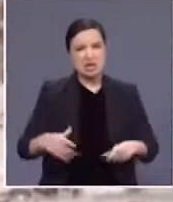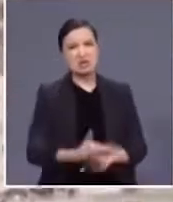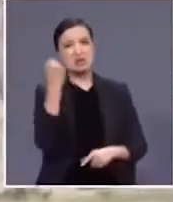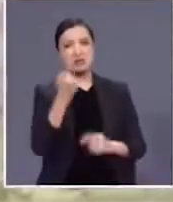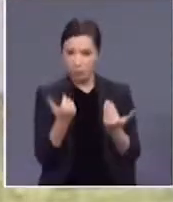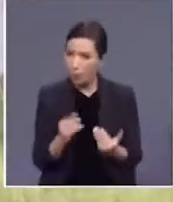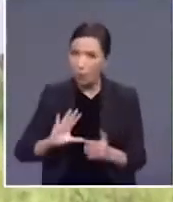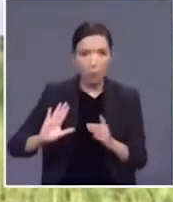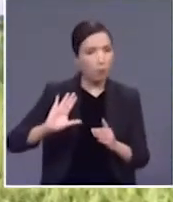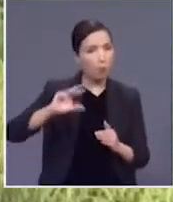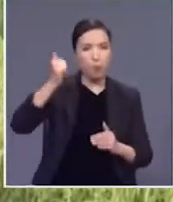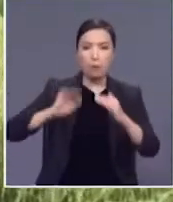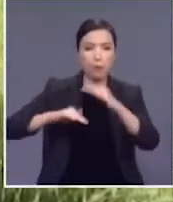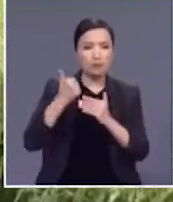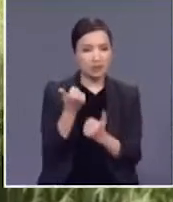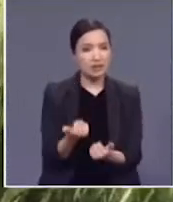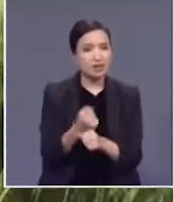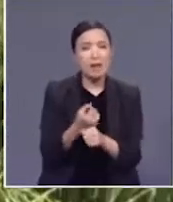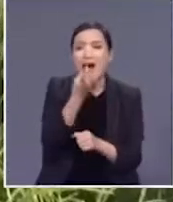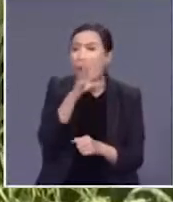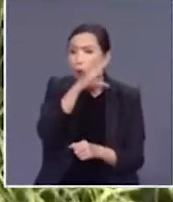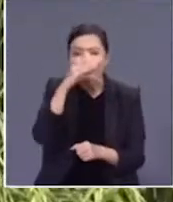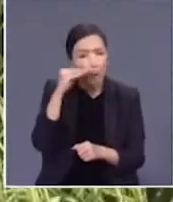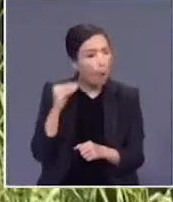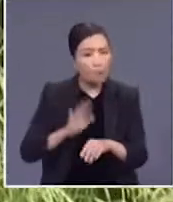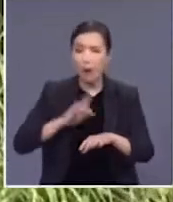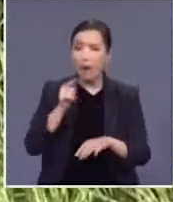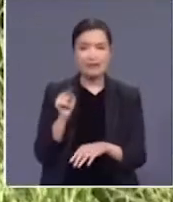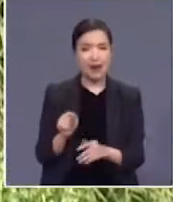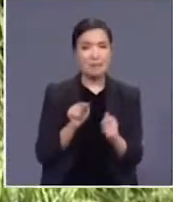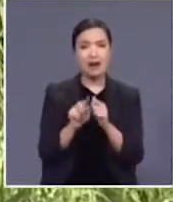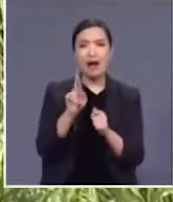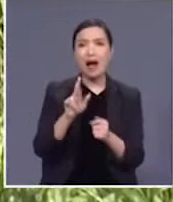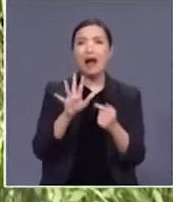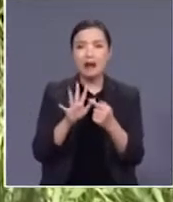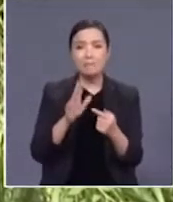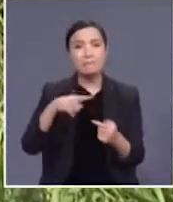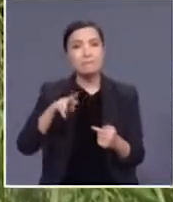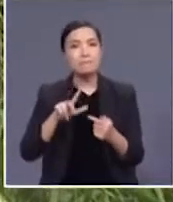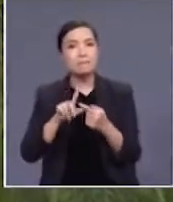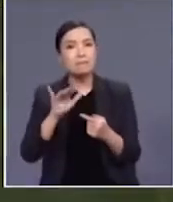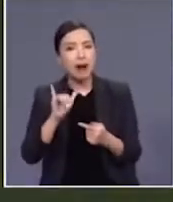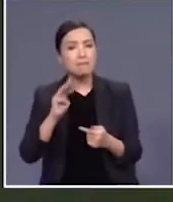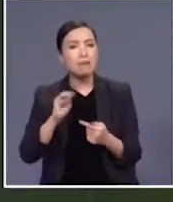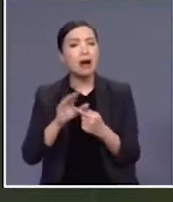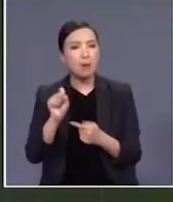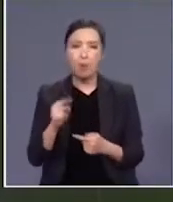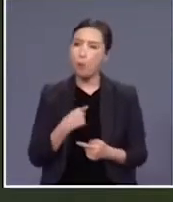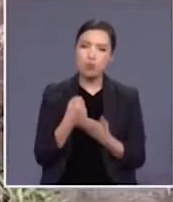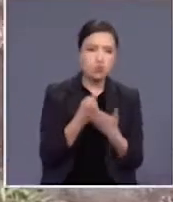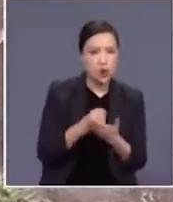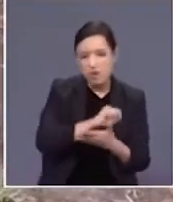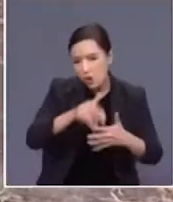าเป็นผู้นำของการผลิตข้าวหอมมะลิอินทรีย์แห่งอำเภอลำปลายมาสที่ช่วยเหลือเพื่อนบ้านและชุมชนผันตัวเข้ามาสู่วิถีเก